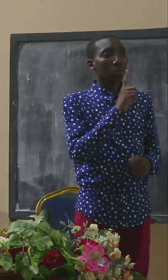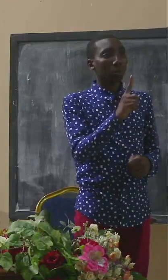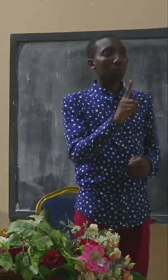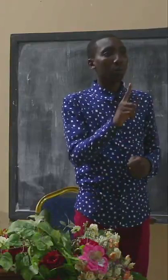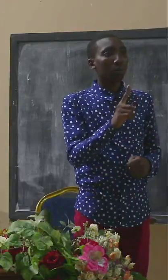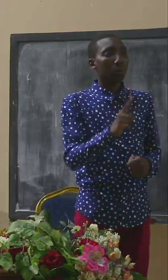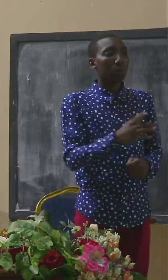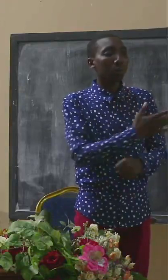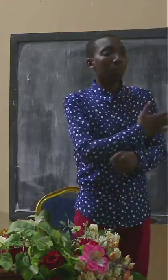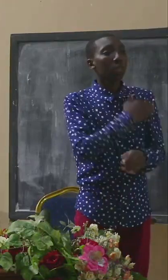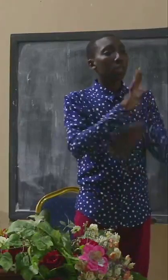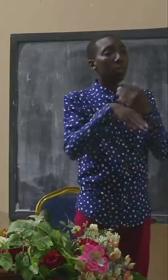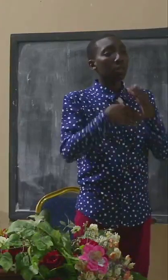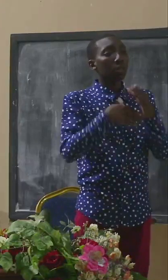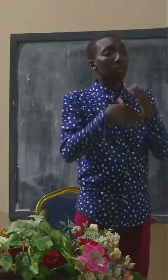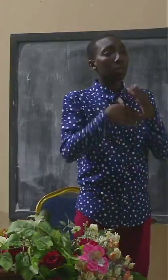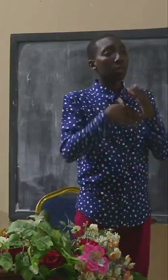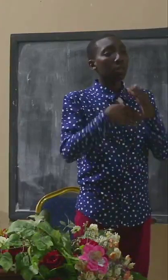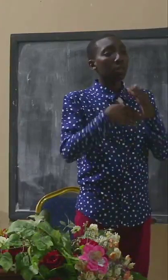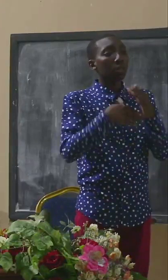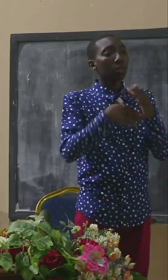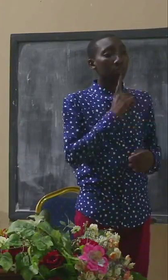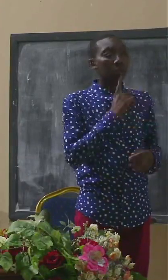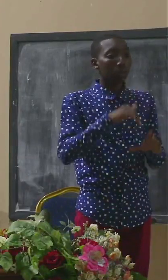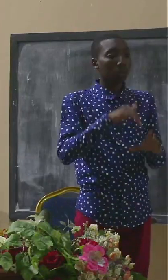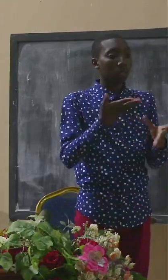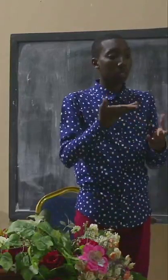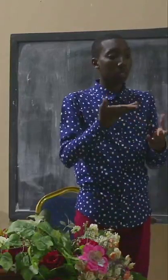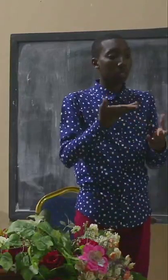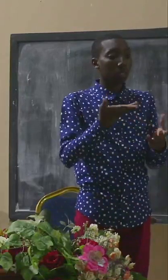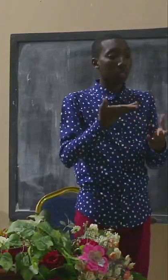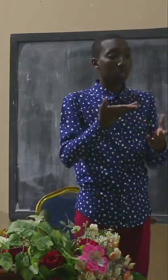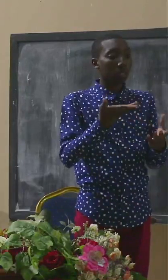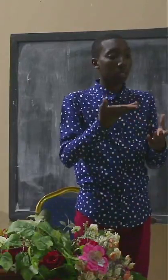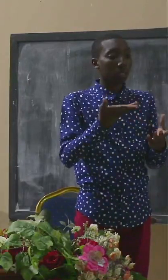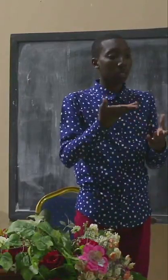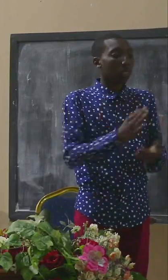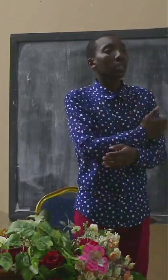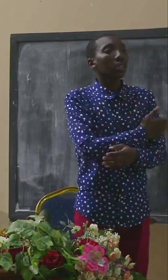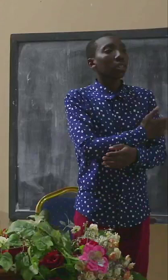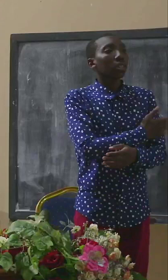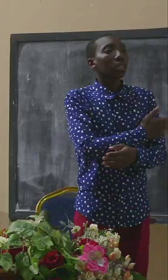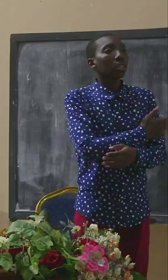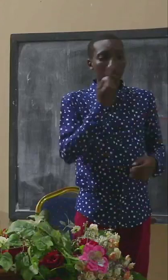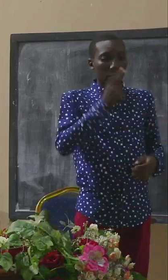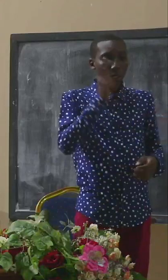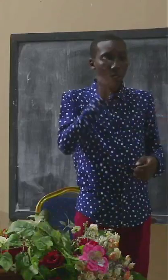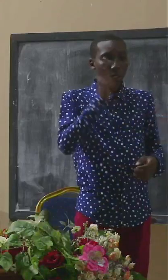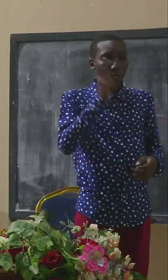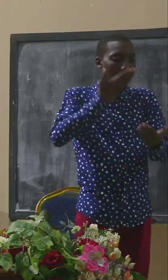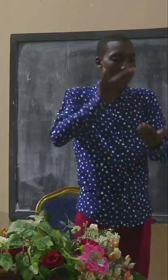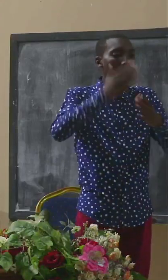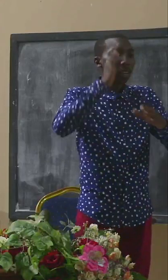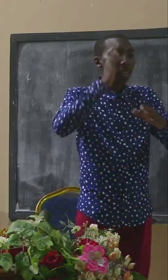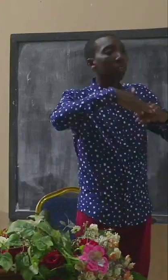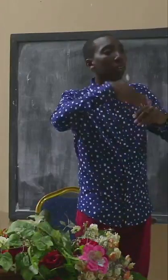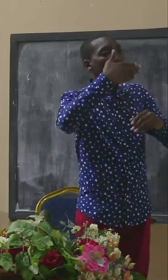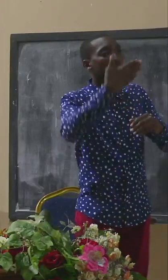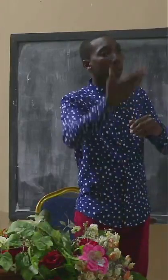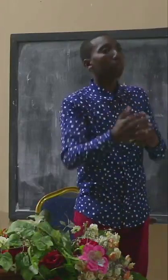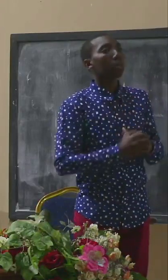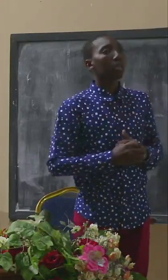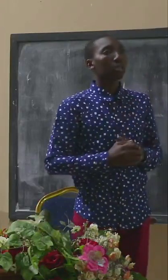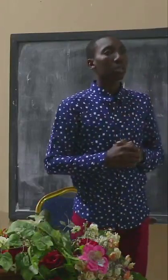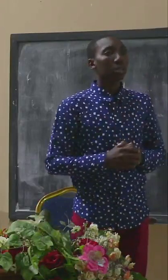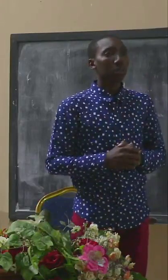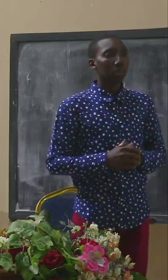et les choses qui sont na maneno yaliyo sasa. Et les choses qui doivent arriver na maneno après maneno ambayo yatakayokuja